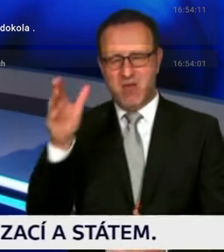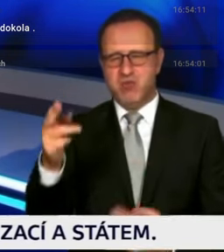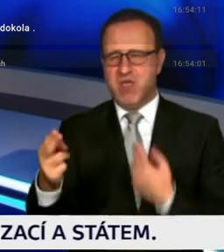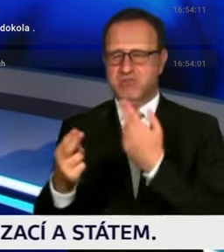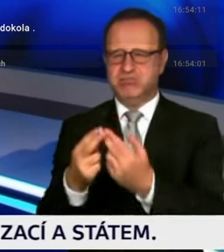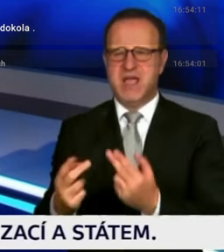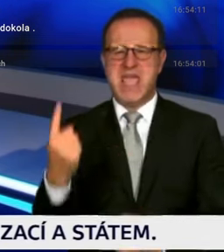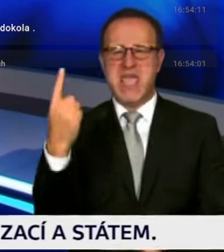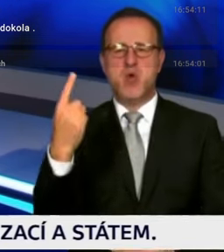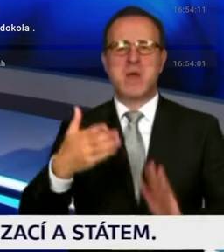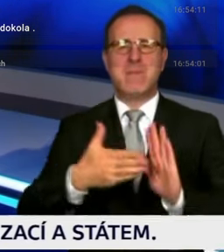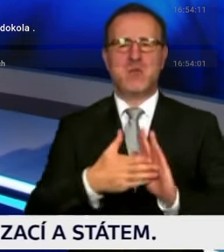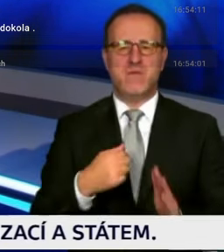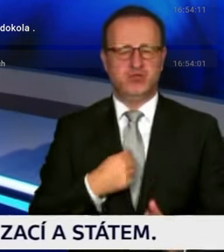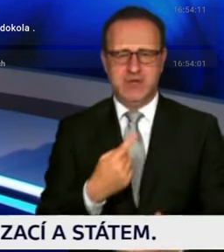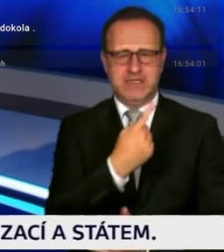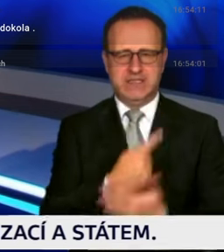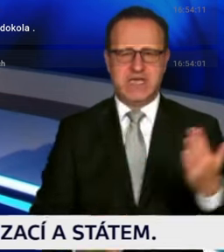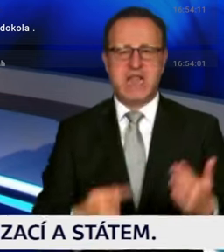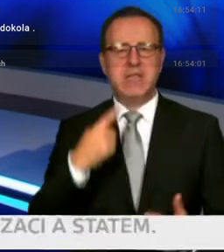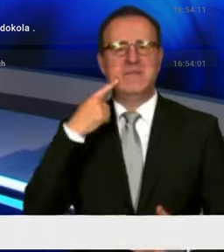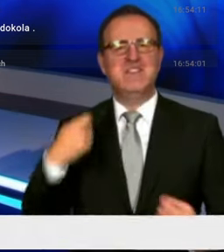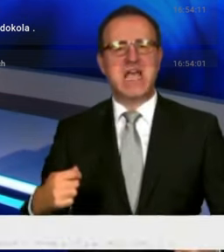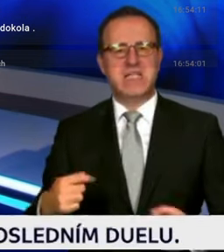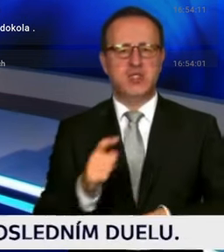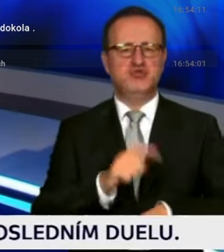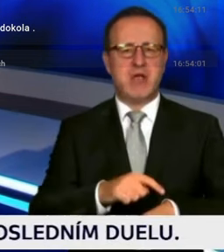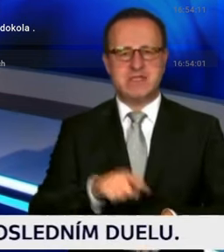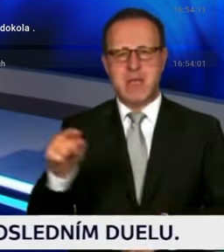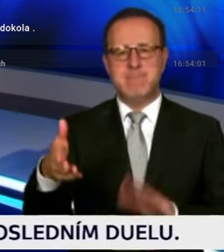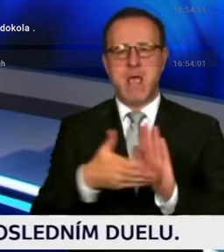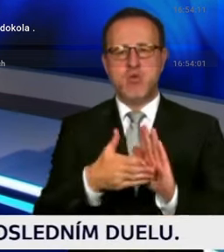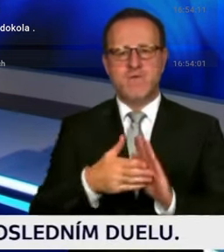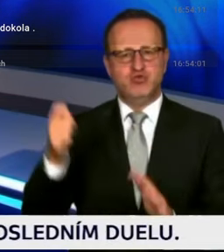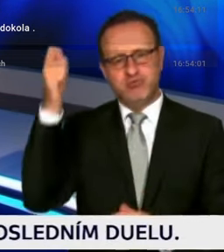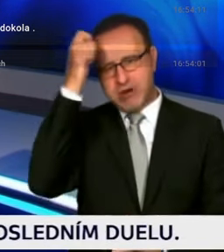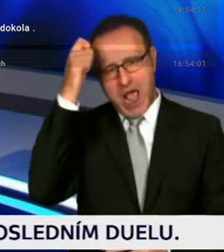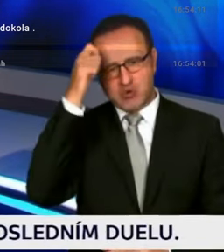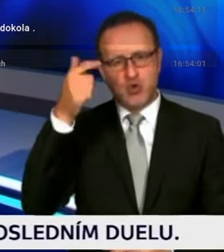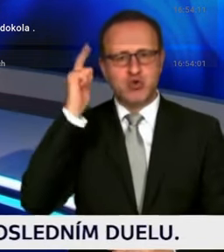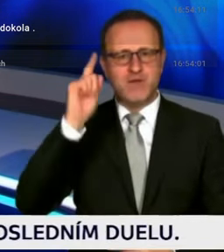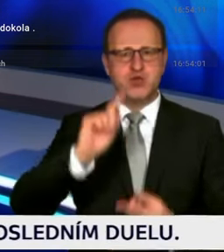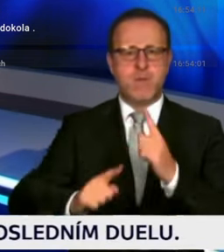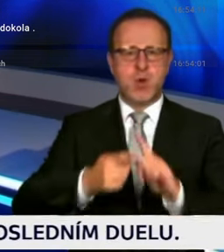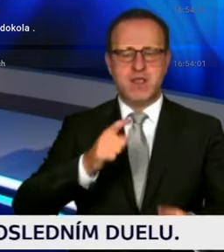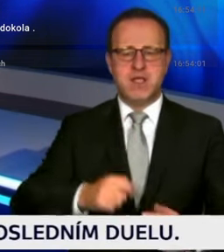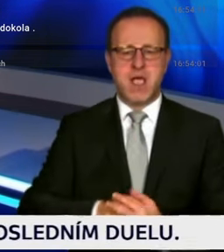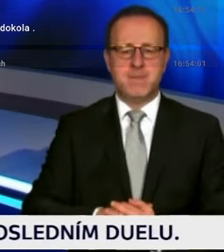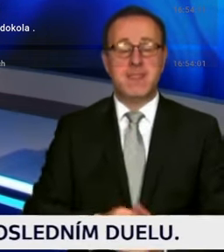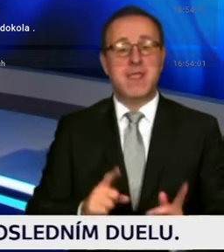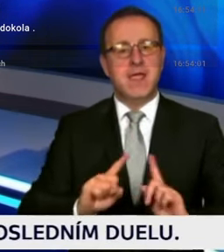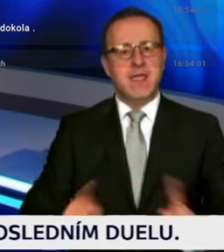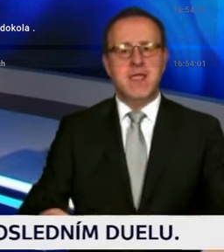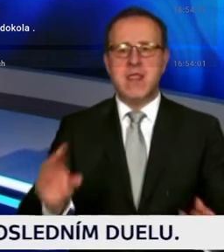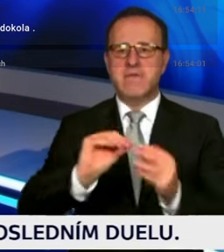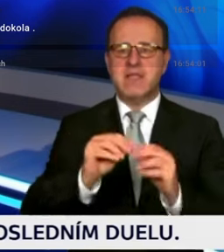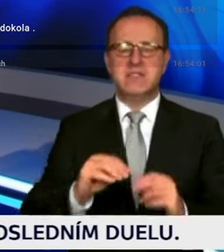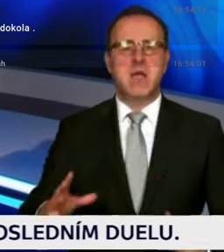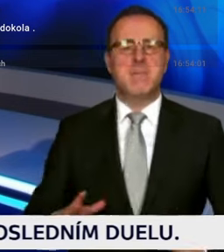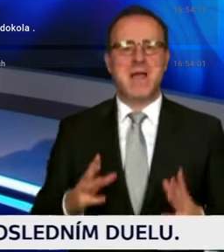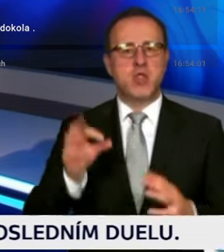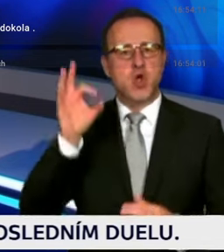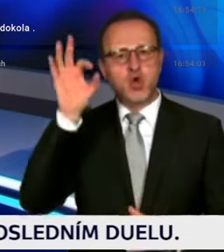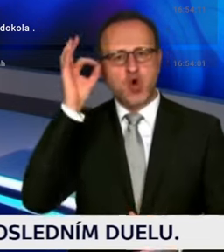Prepáčte ja si nebudem míňať svoj drahocenný čas na tohto blázna slovenskej politiky ale in vec pán Korčok také